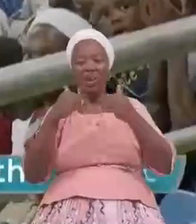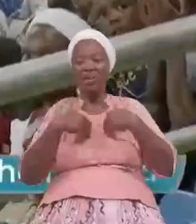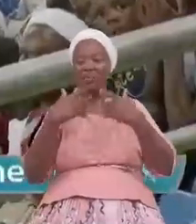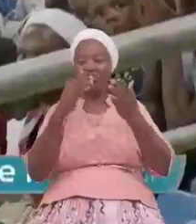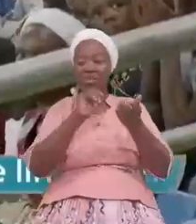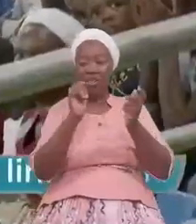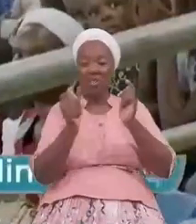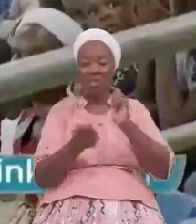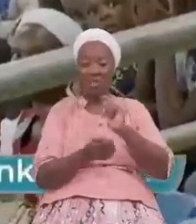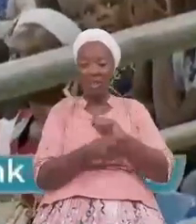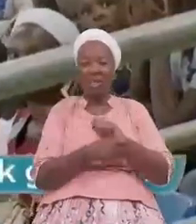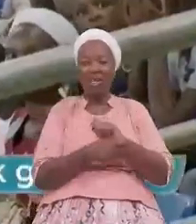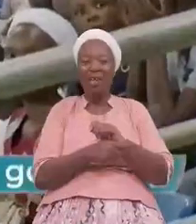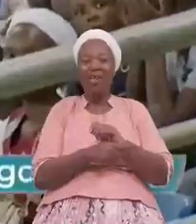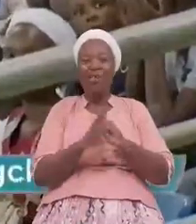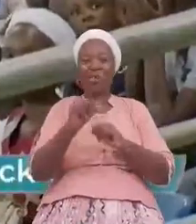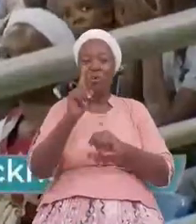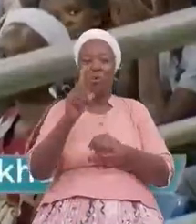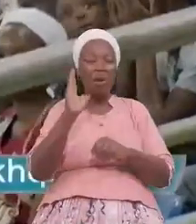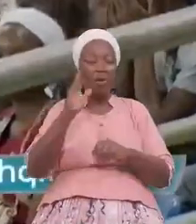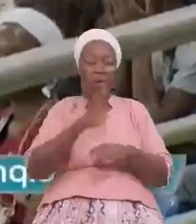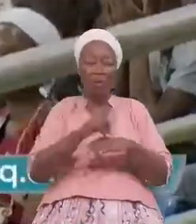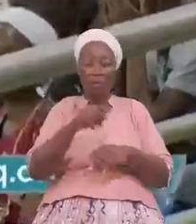Tu ne seras plus appelé pécheur, mais saint.